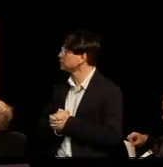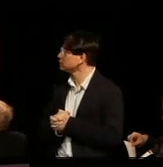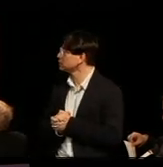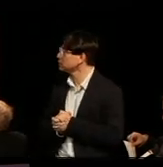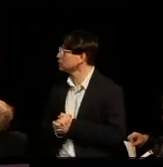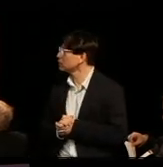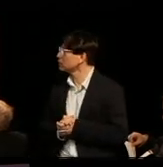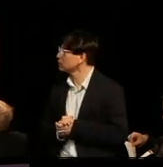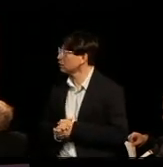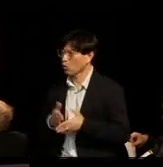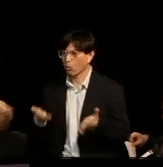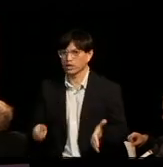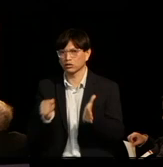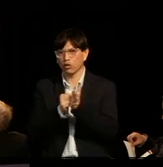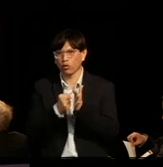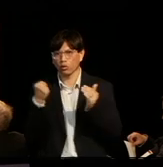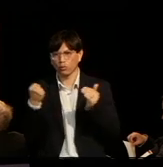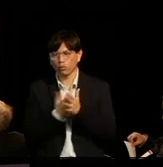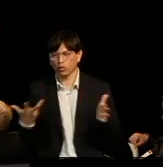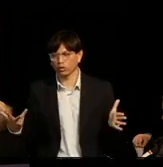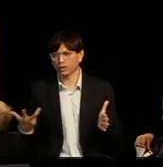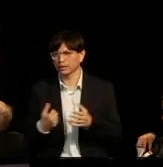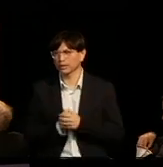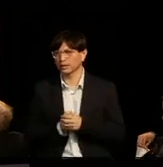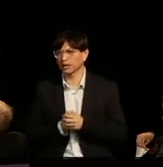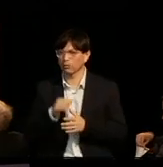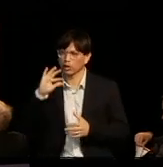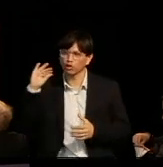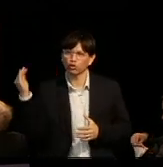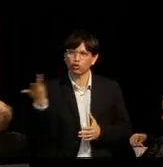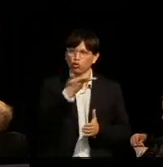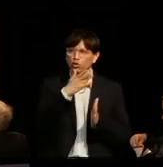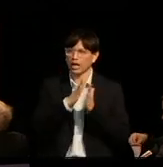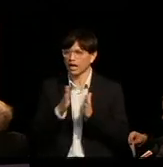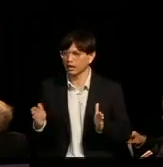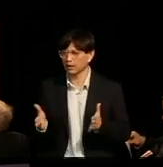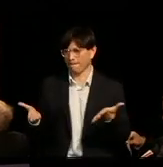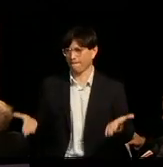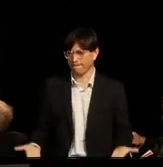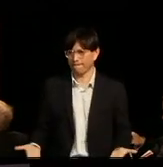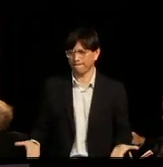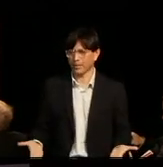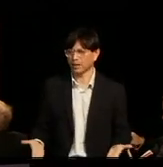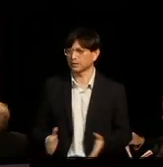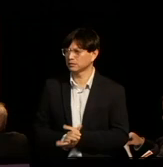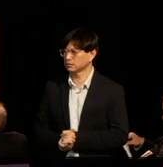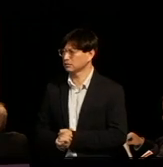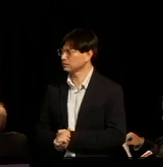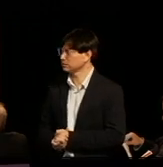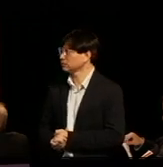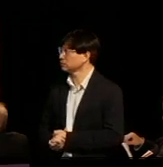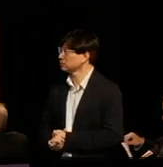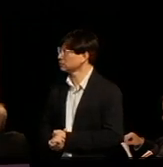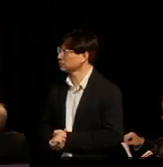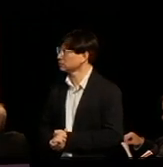Questo è fondamentale come sapete In tutta la in tutta la catechesi ma ha anche delle conseguenze molto pratiche